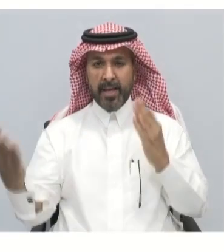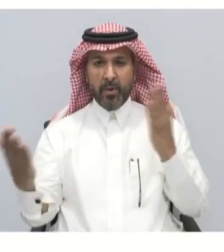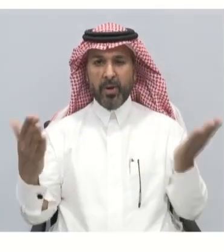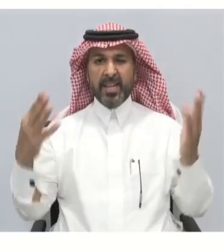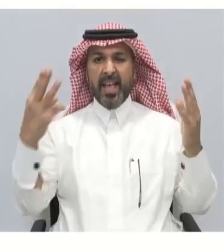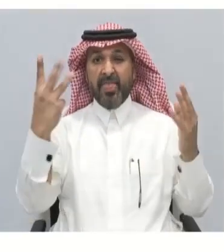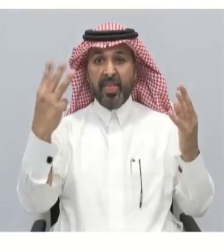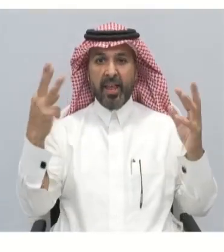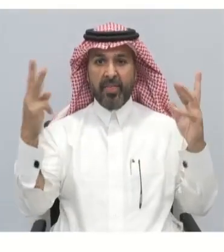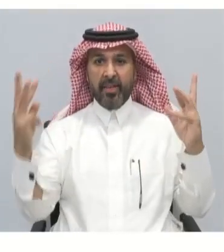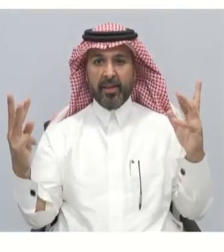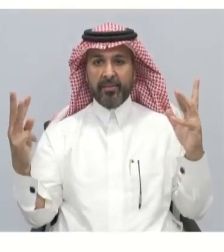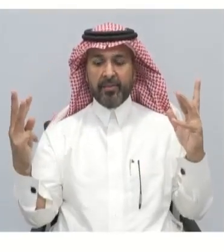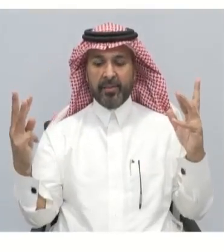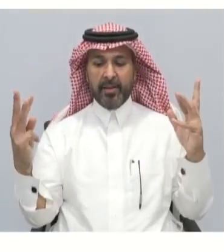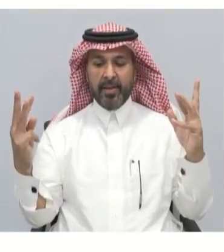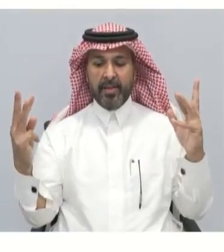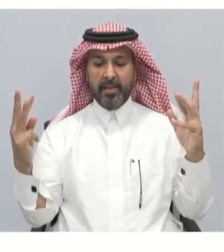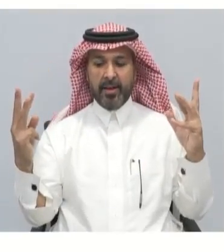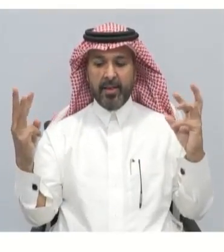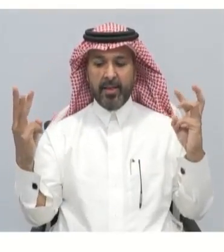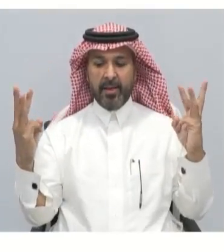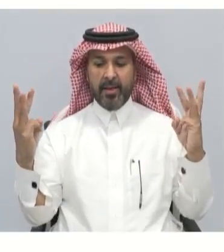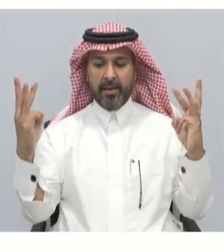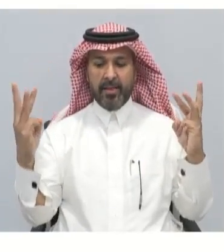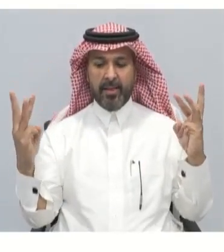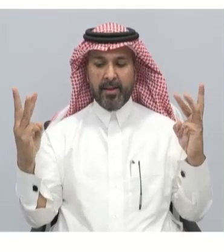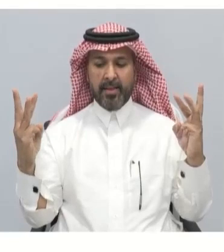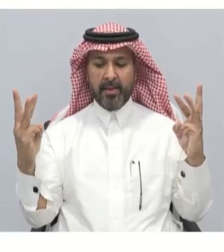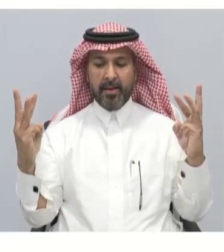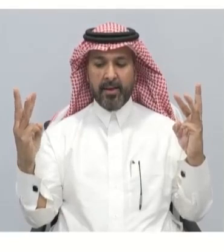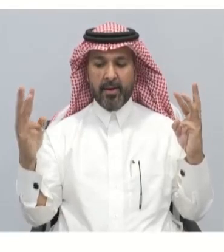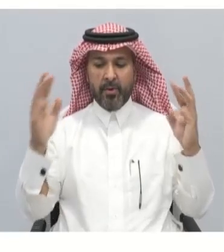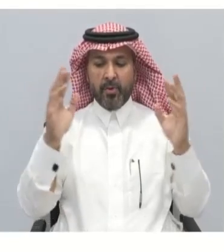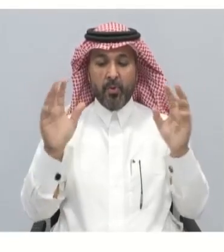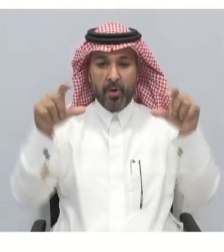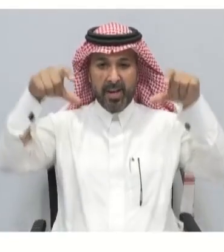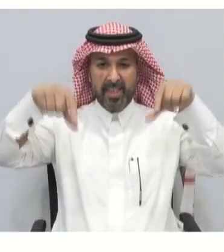الاولى طبعا لو رجعنا الان هذه الكراسي